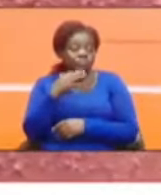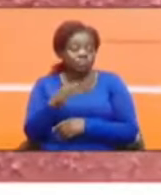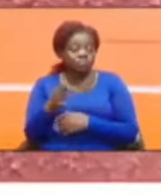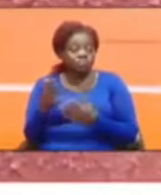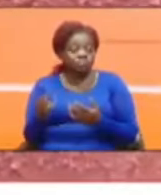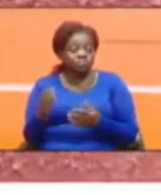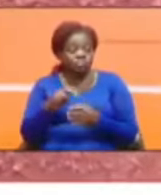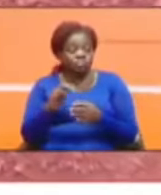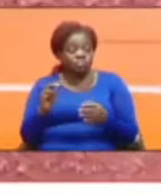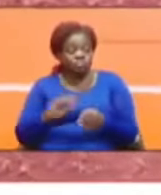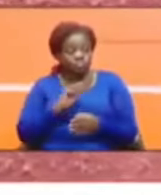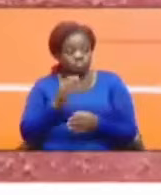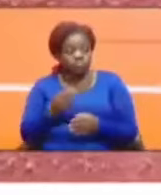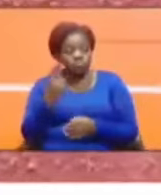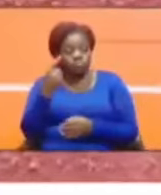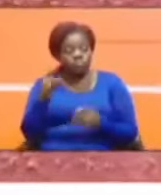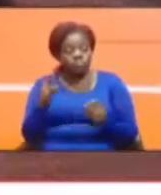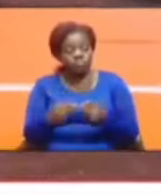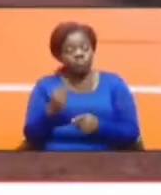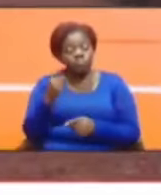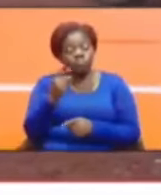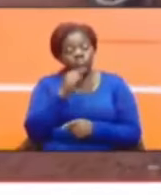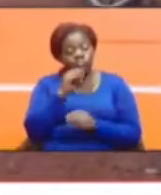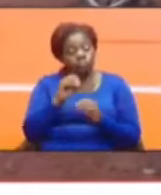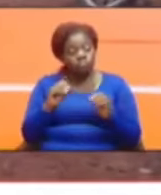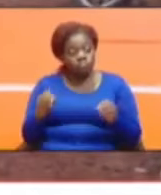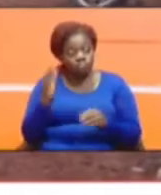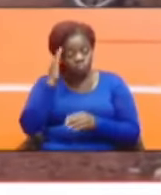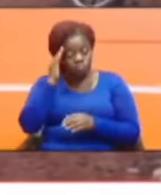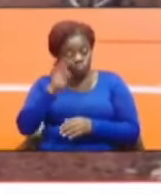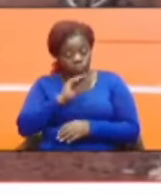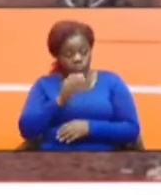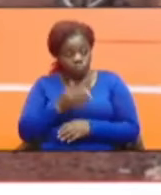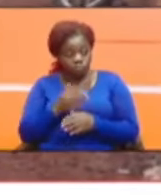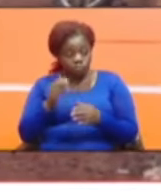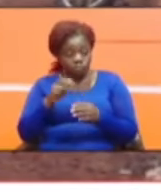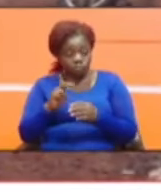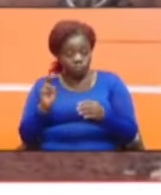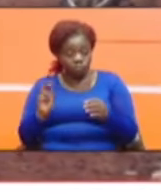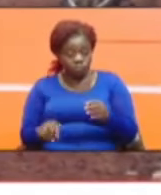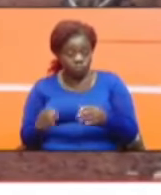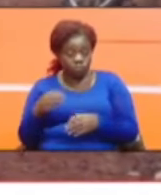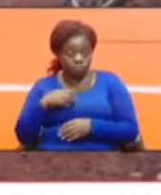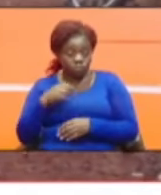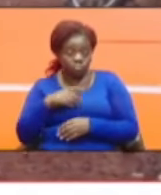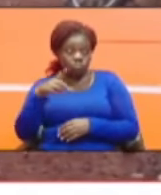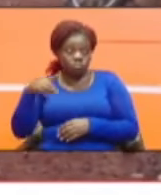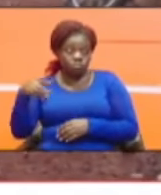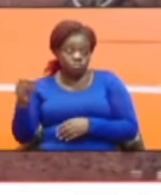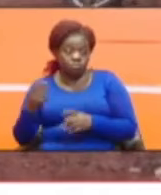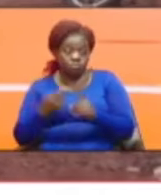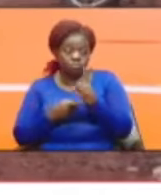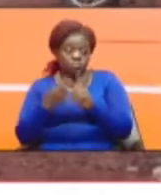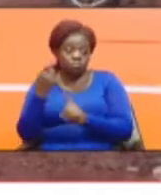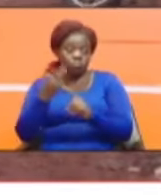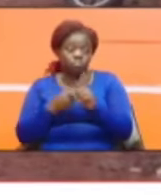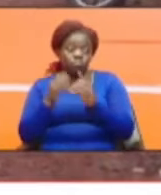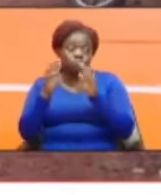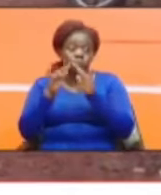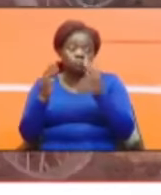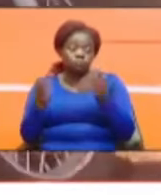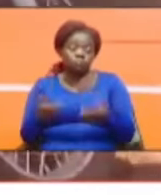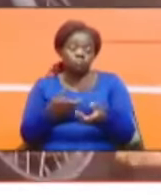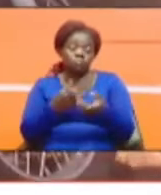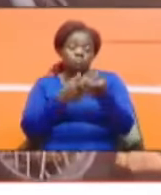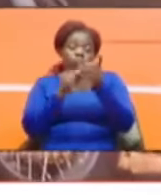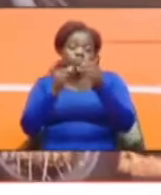Mute mchala tabayo muno mwami tabayo tigere kisenti omukazi ono abadde yalekawo omujaso nagenda yepangisiza akazigongo okukuba